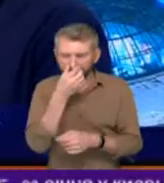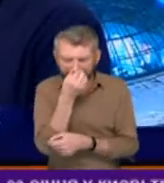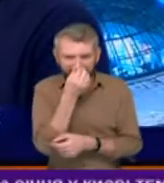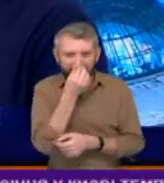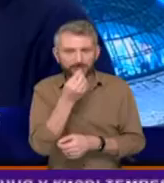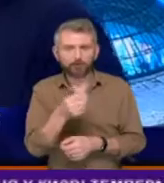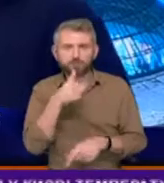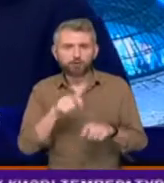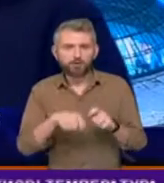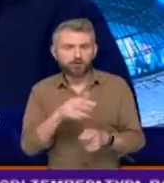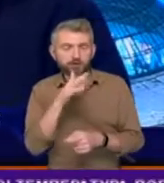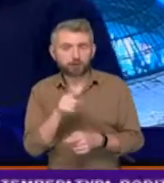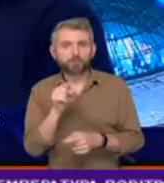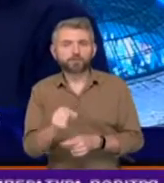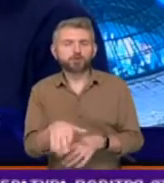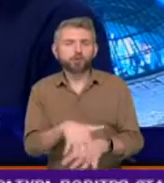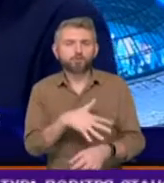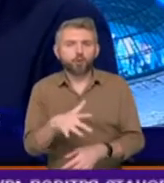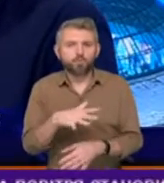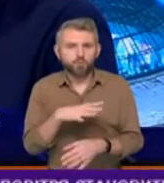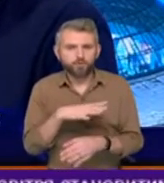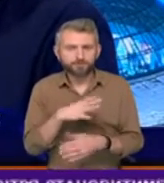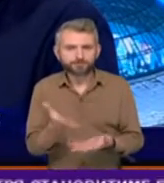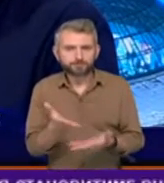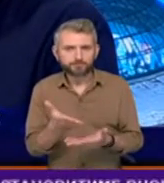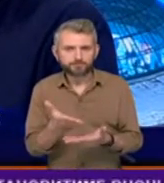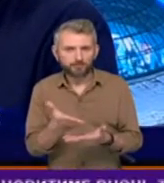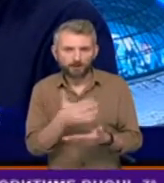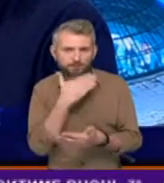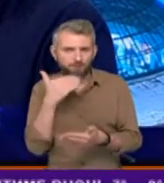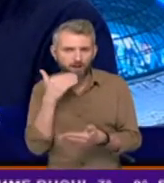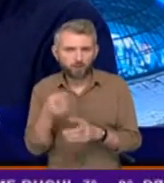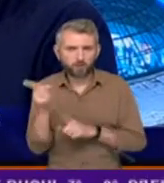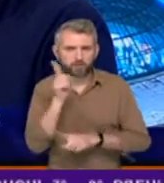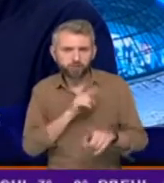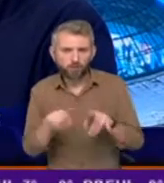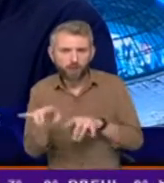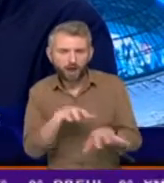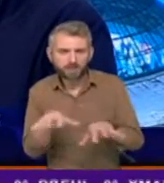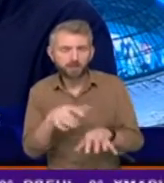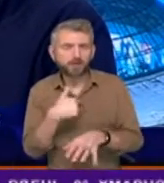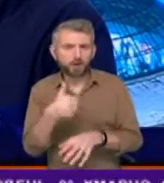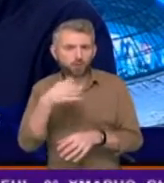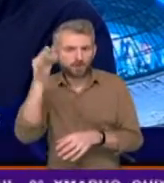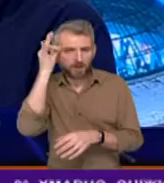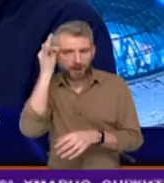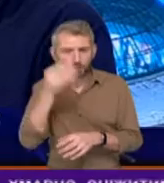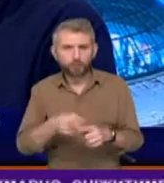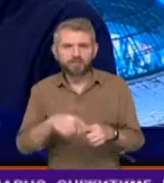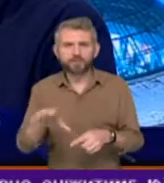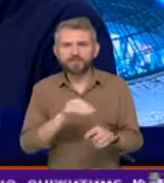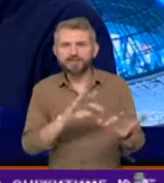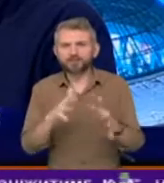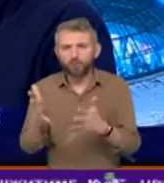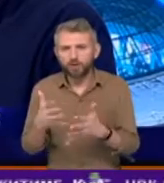на превеликий жаль, дуже довго був підважений спекуляціями, причому жорсткими спекуляціями. Ну, я дуже добре пригадую, скажімо, оті всі